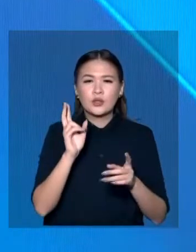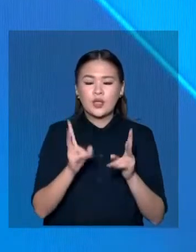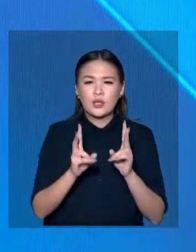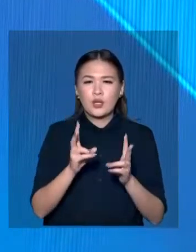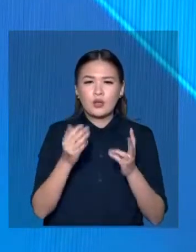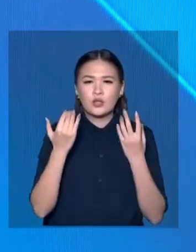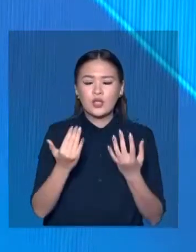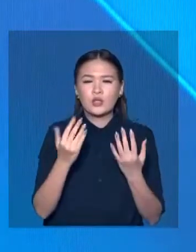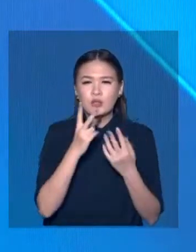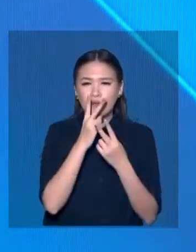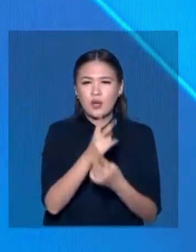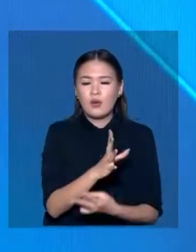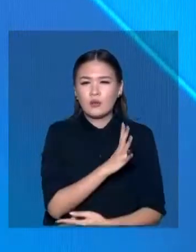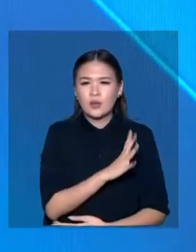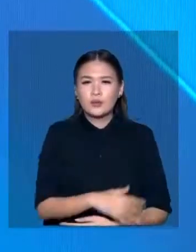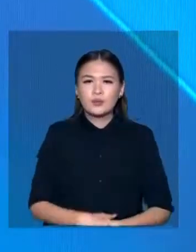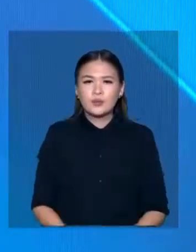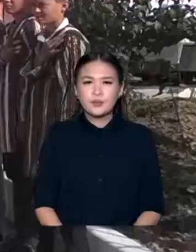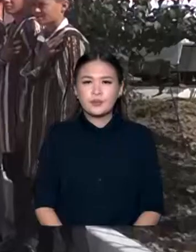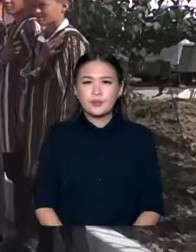шеберлігіне баса назар аударған.